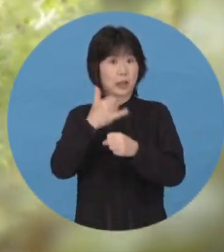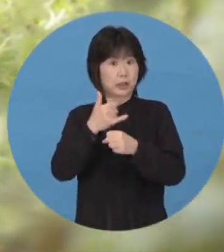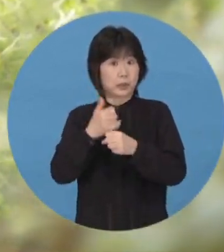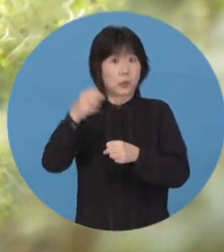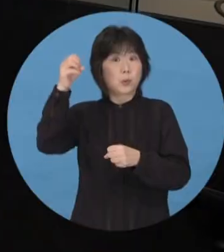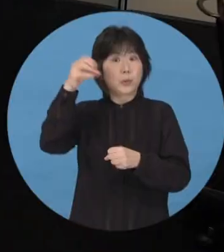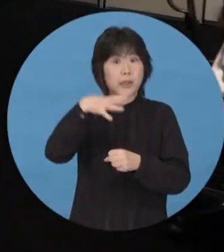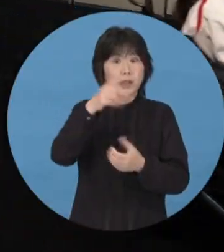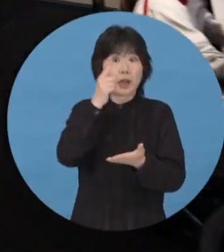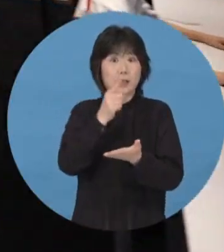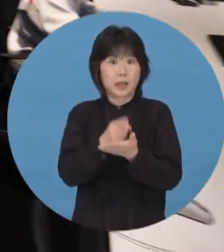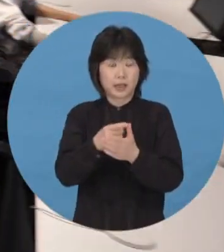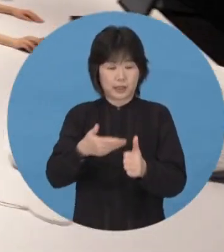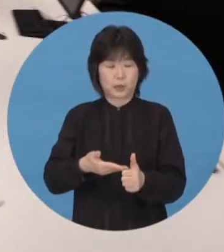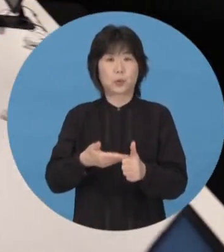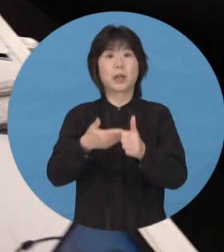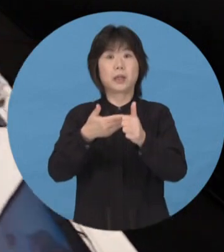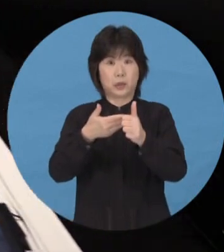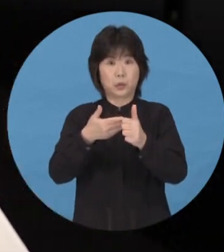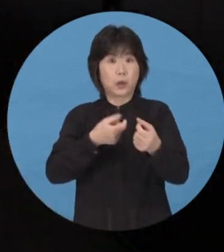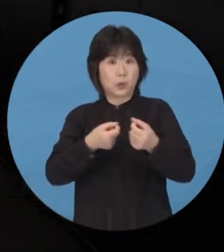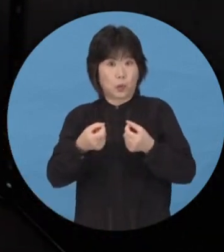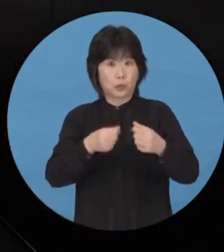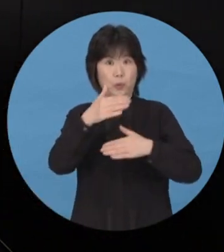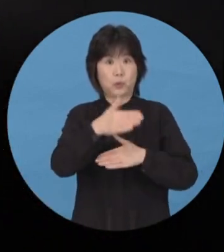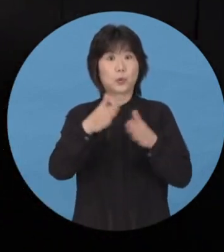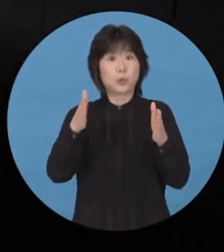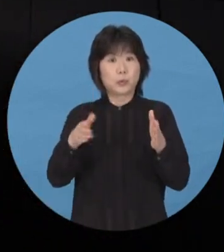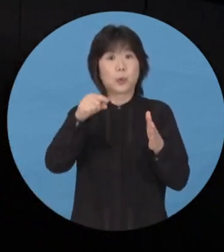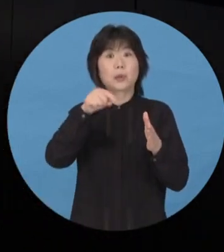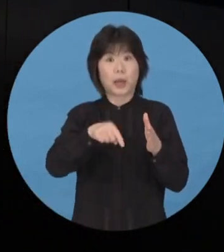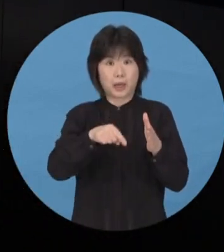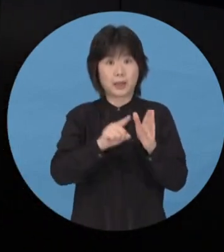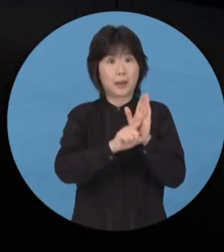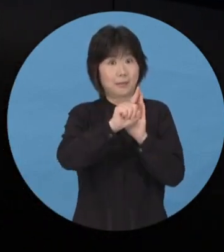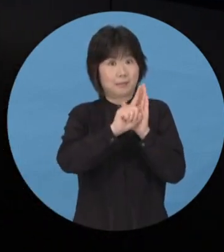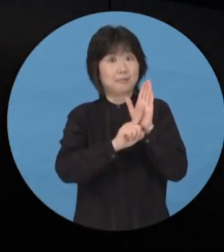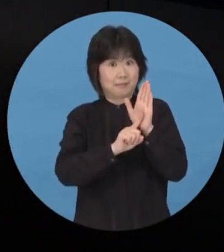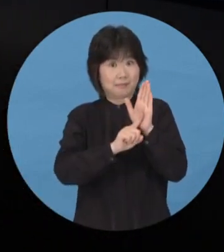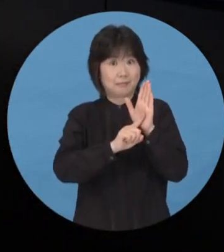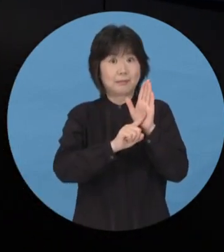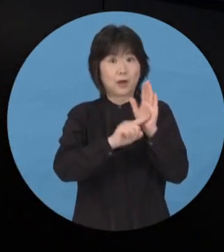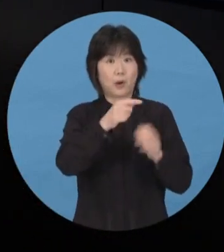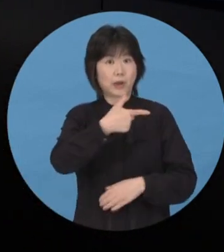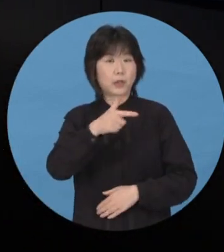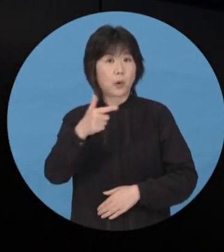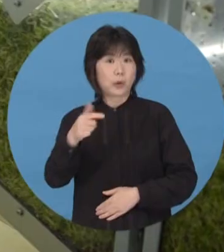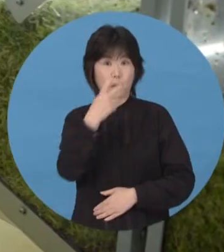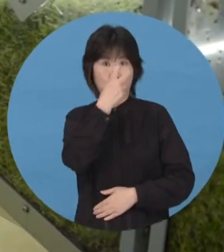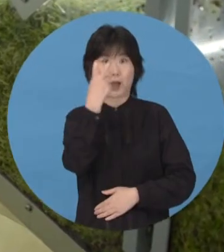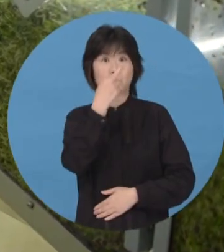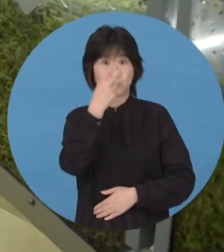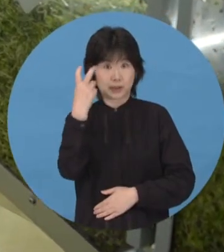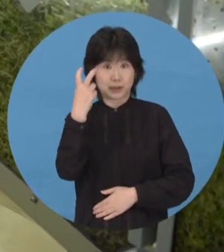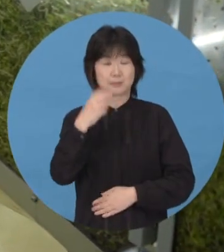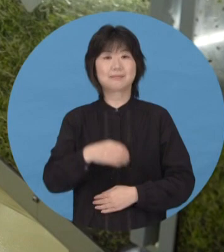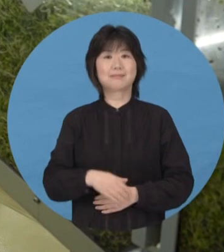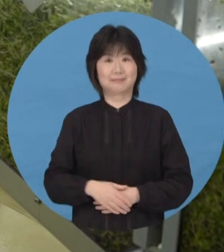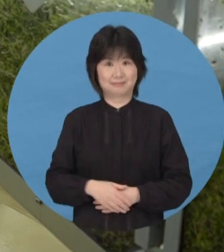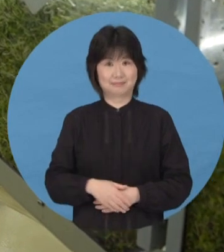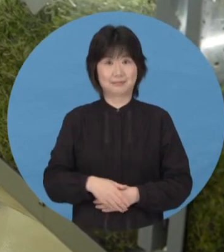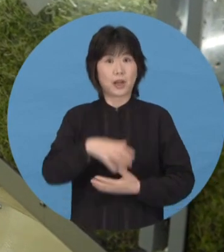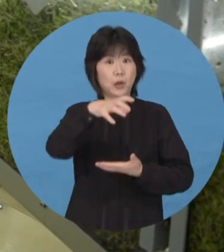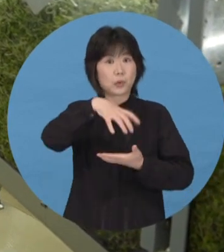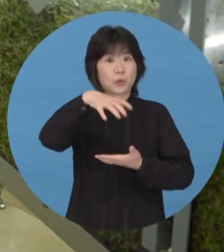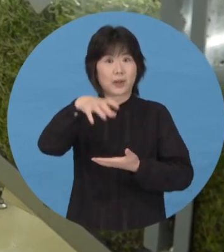行っております。コントロールルームで室温でしたり水量というものを全て一元管理を行っております。収穫作業を